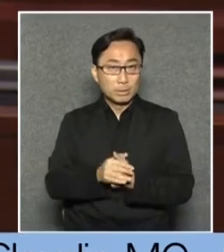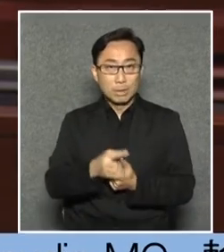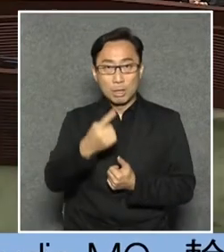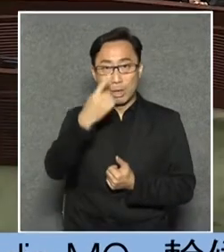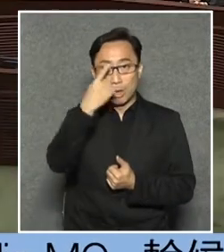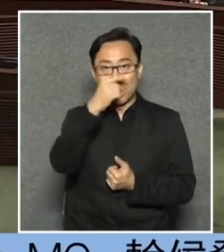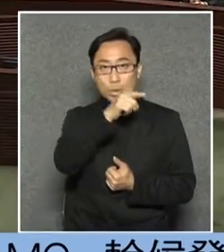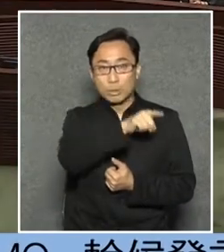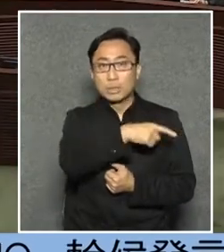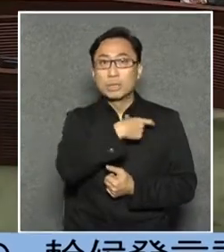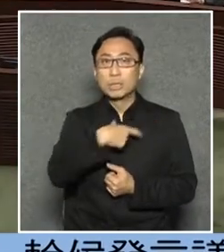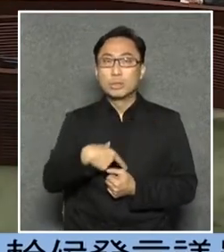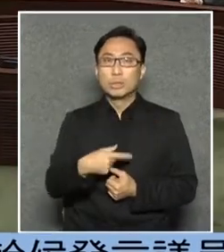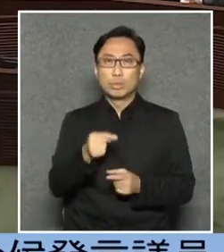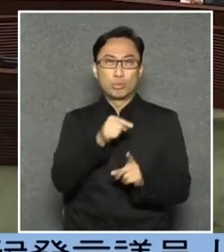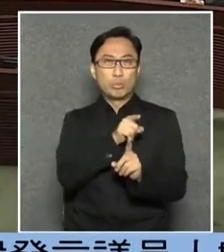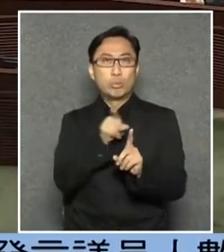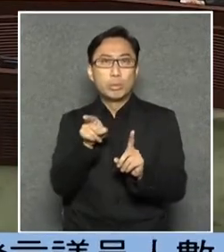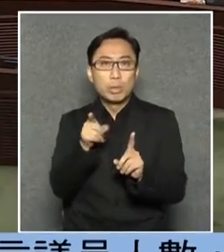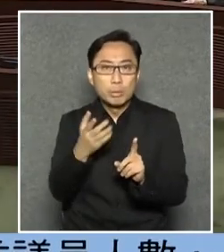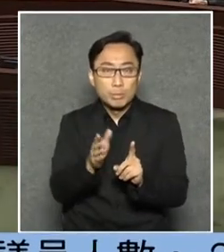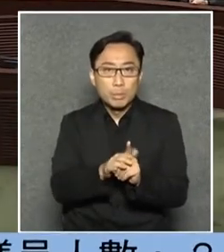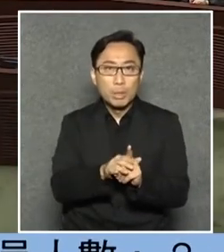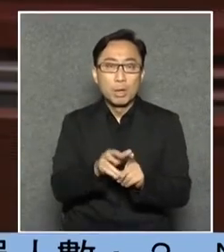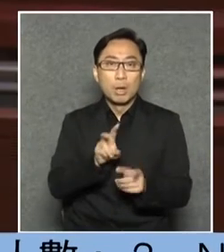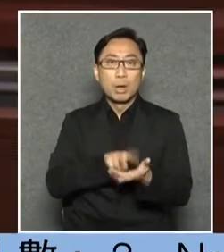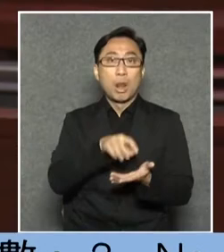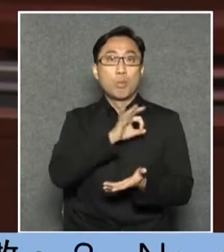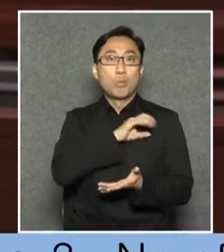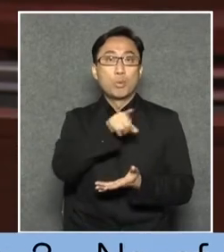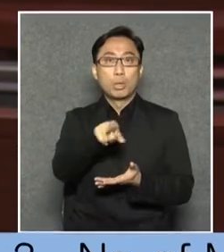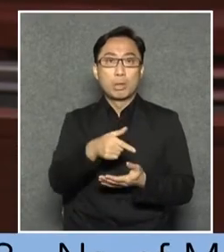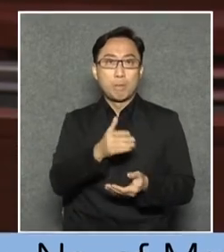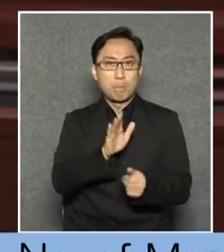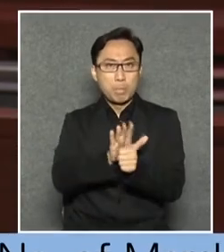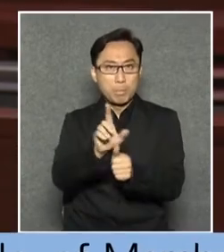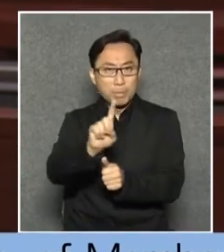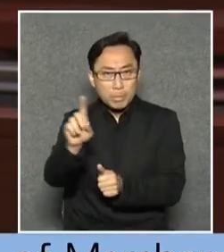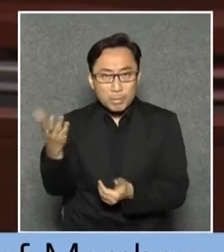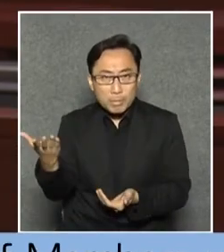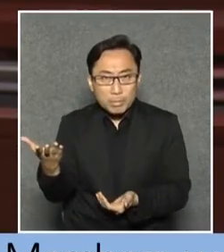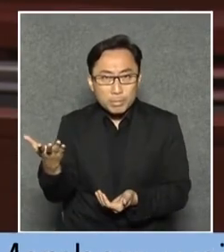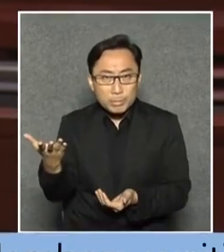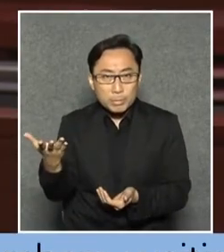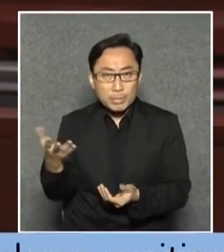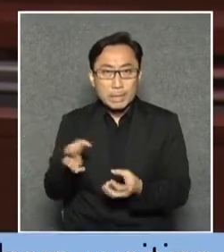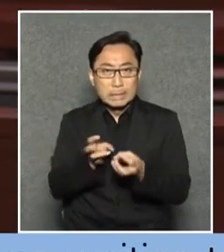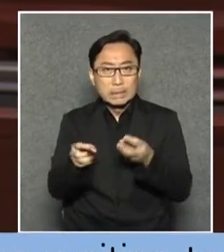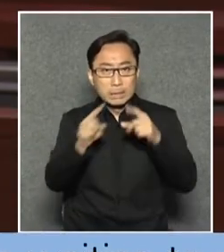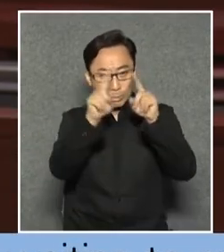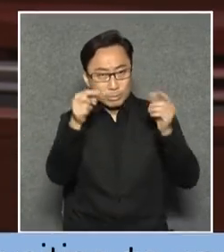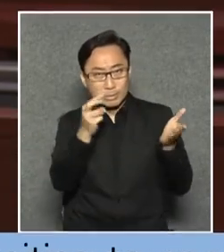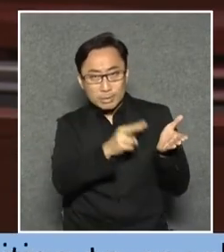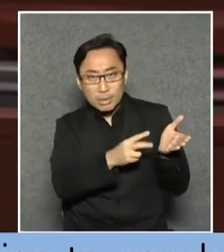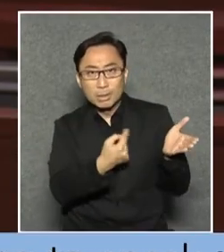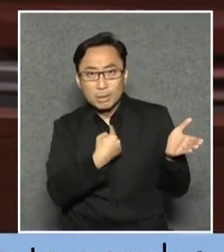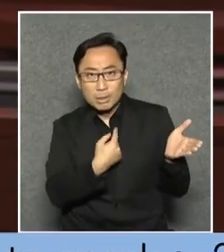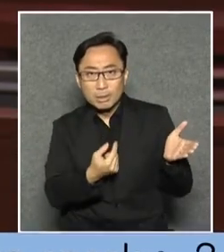邊度啊？我哋議會到底企喺邊不變噶？睇資料嘛，